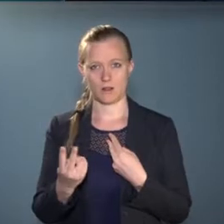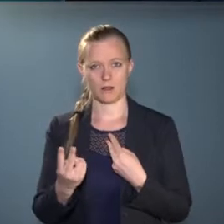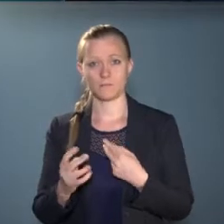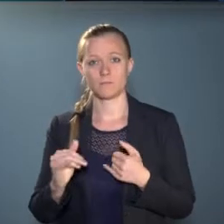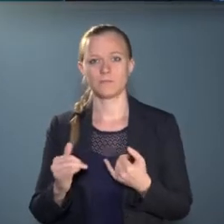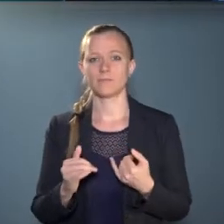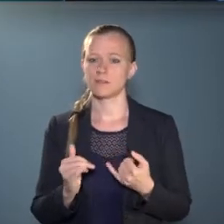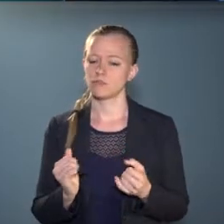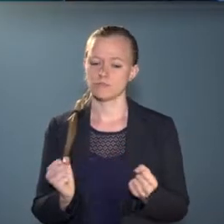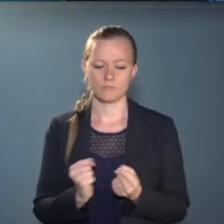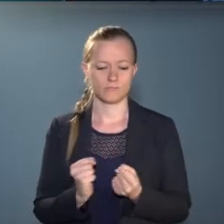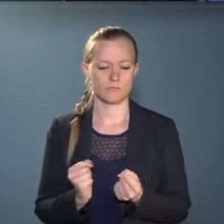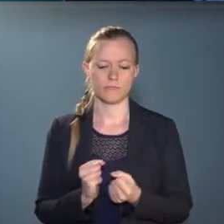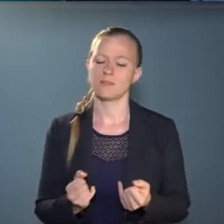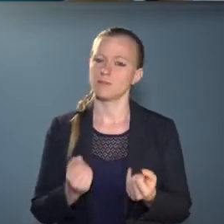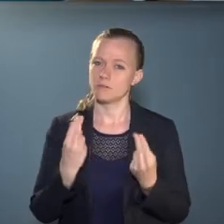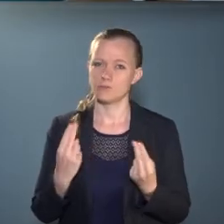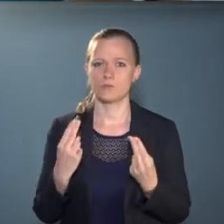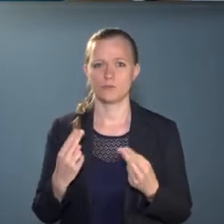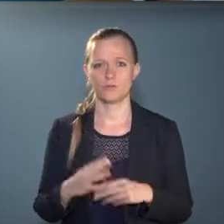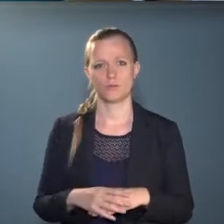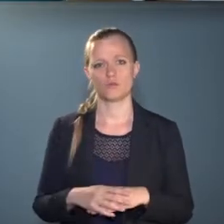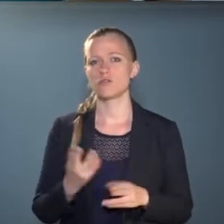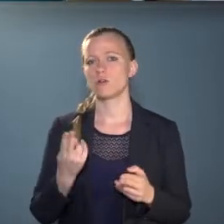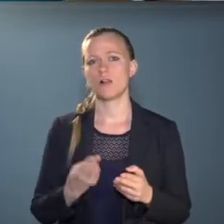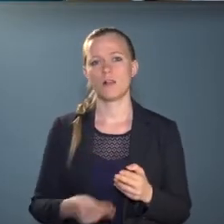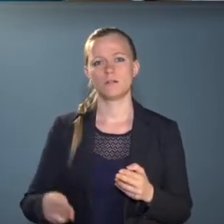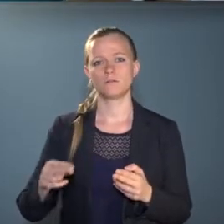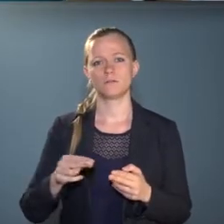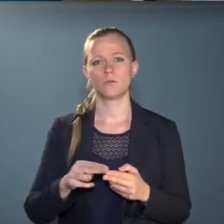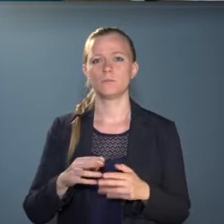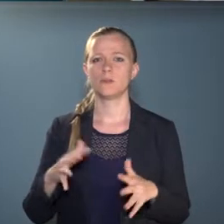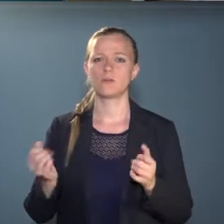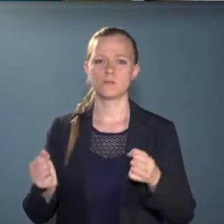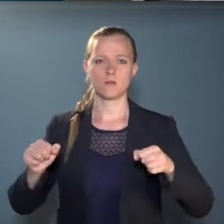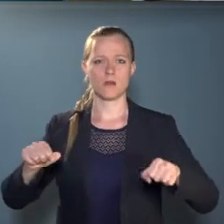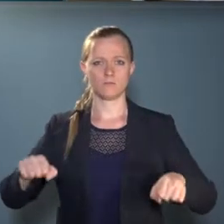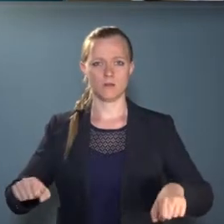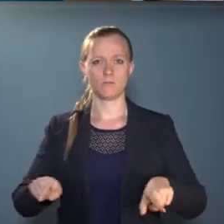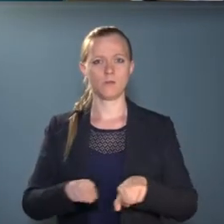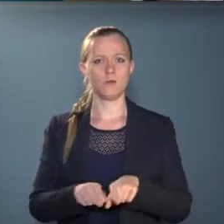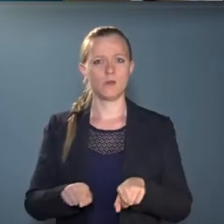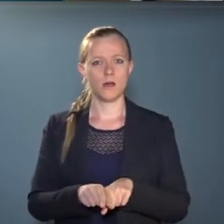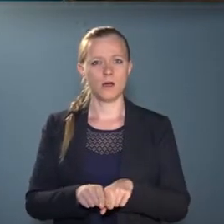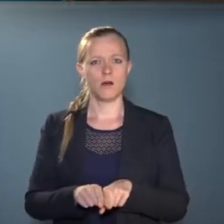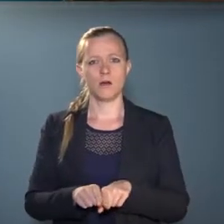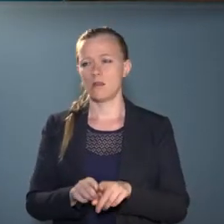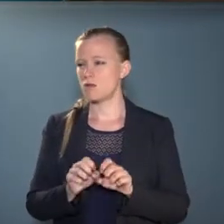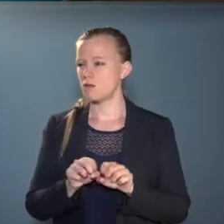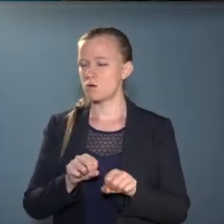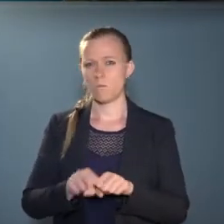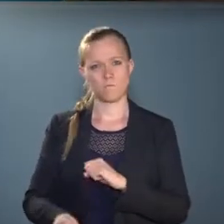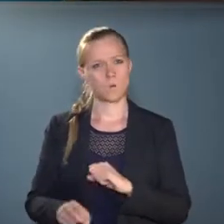ugyanakkor rendkívül jelentős, és a legtöbb nagyhatalom olyan romboló